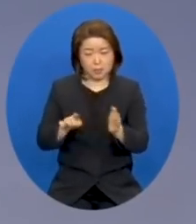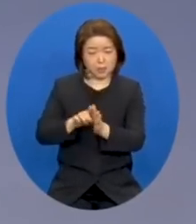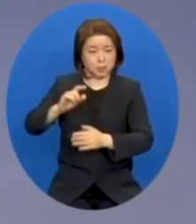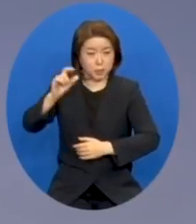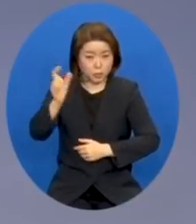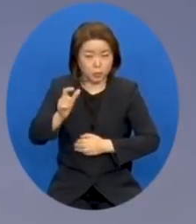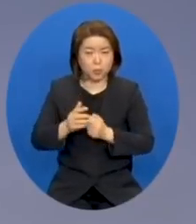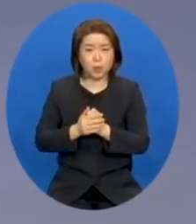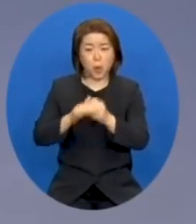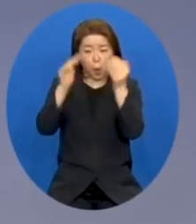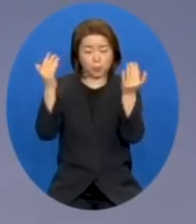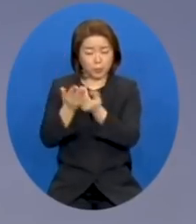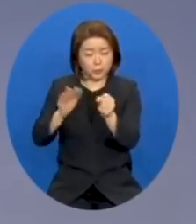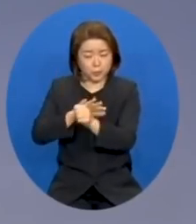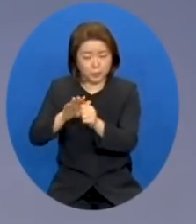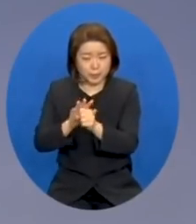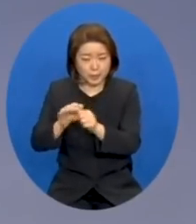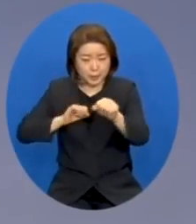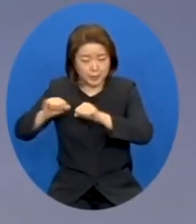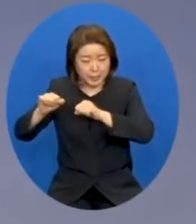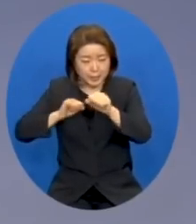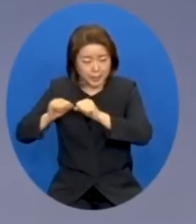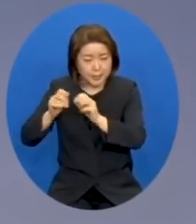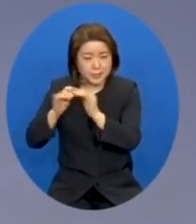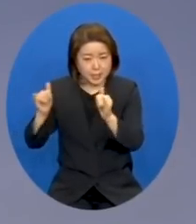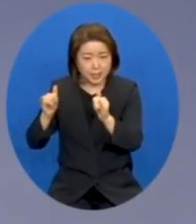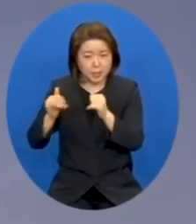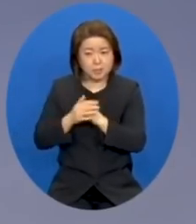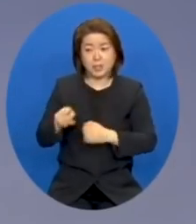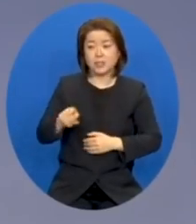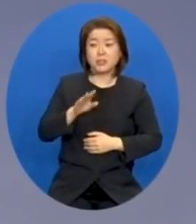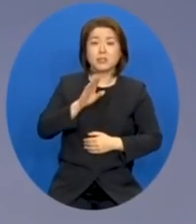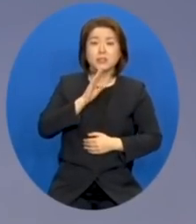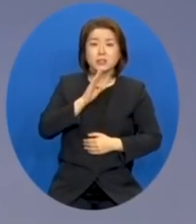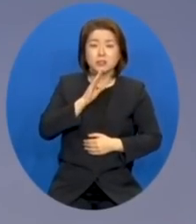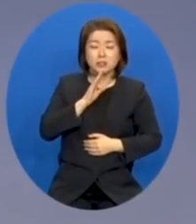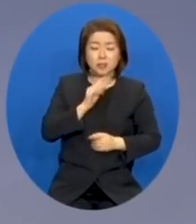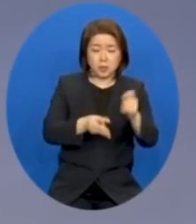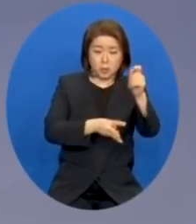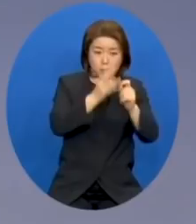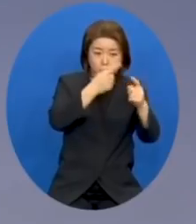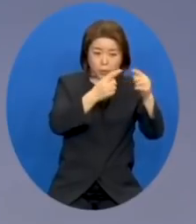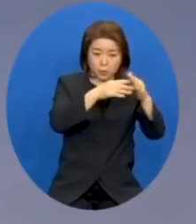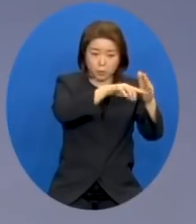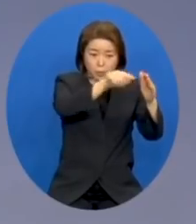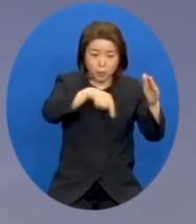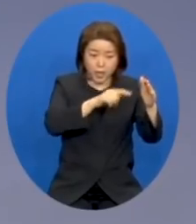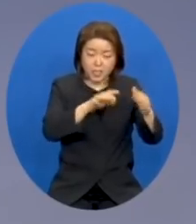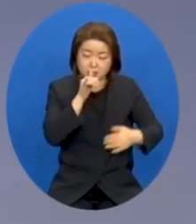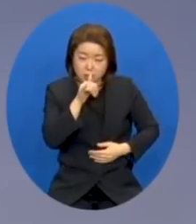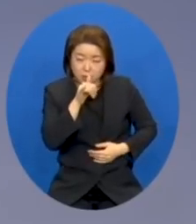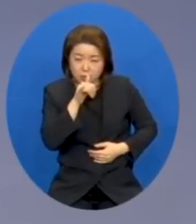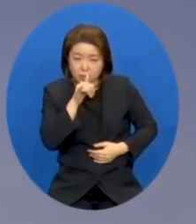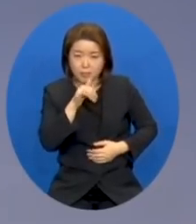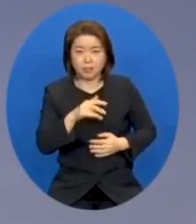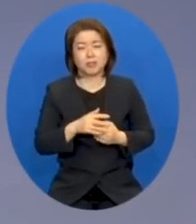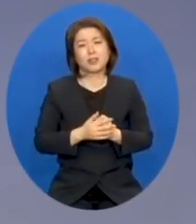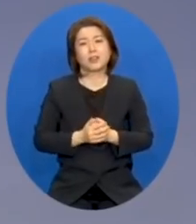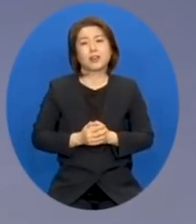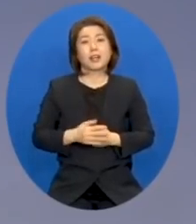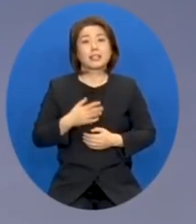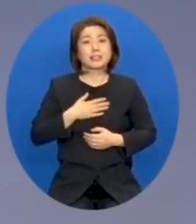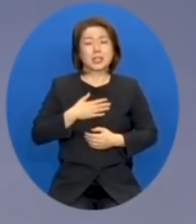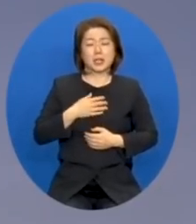그리고 모든 걸 사랑으로 하는 바로 그 사람이 고린도 교회의 있는가 하는 것입니다 제가